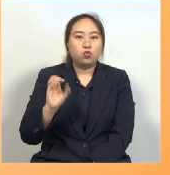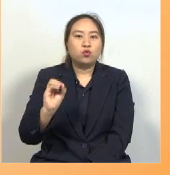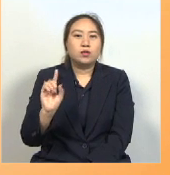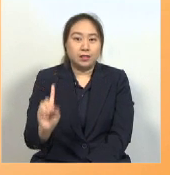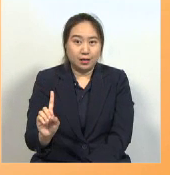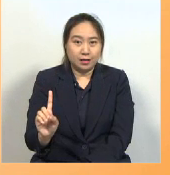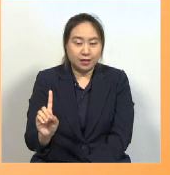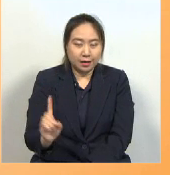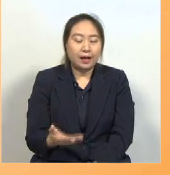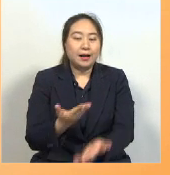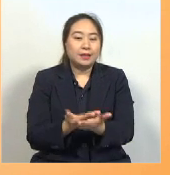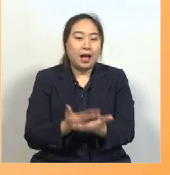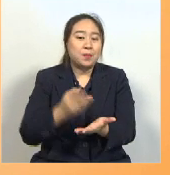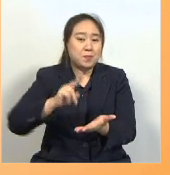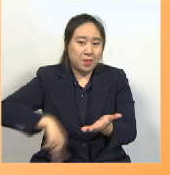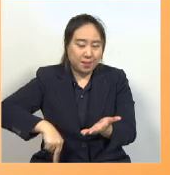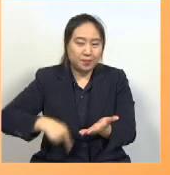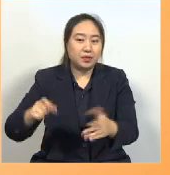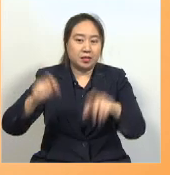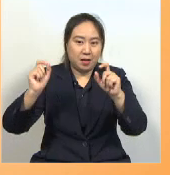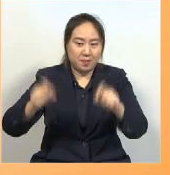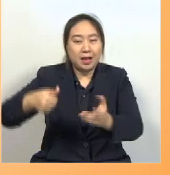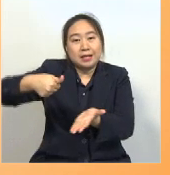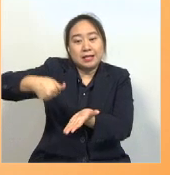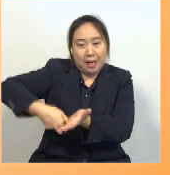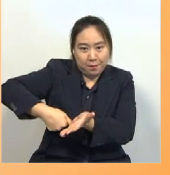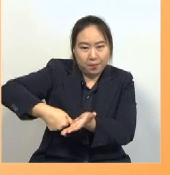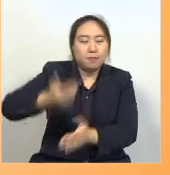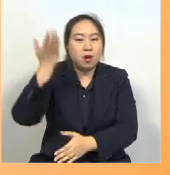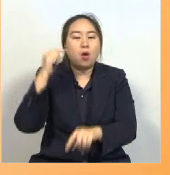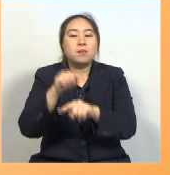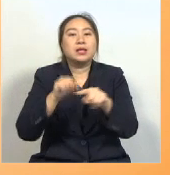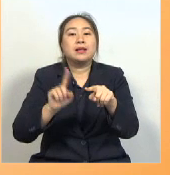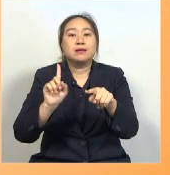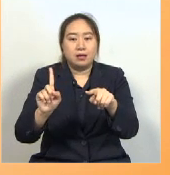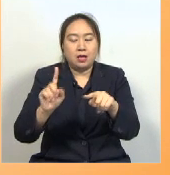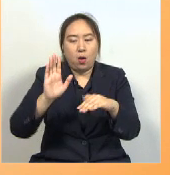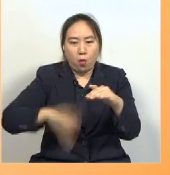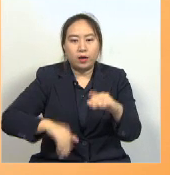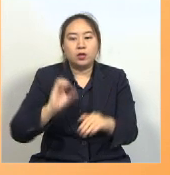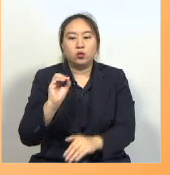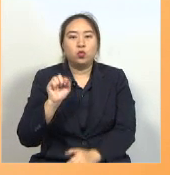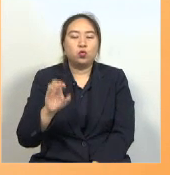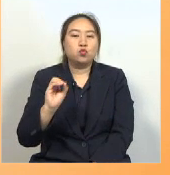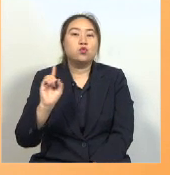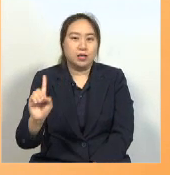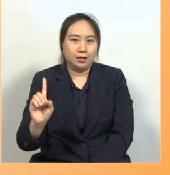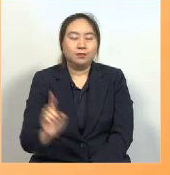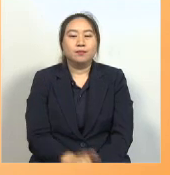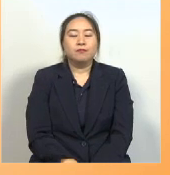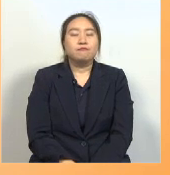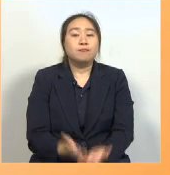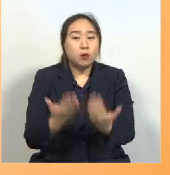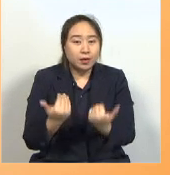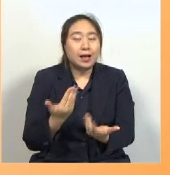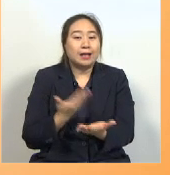0.01% และยังลดค่าธรรมเนียมการจดทะเบียนจำนองจาก 1% เหลือ 0.01% เช่นเดียวกันทำให้ค่า